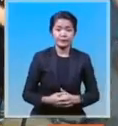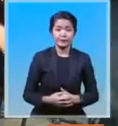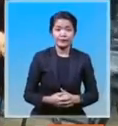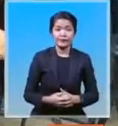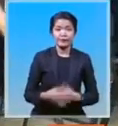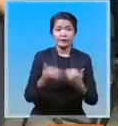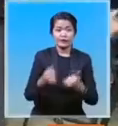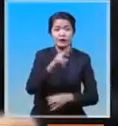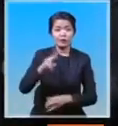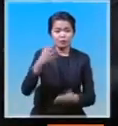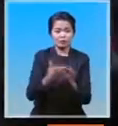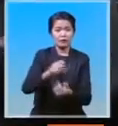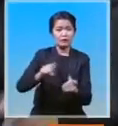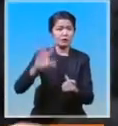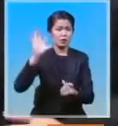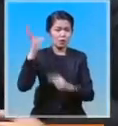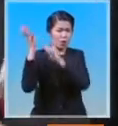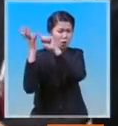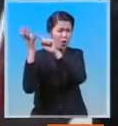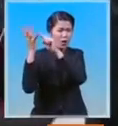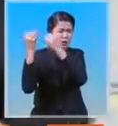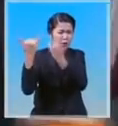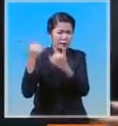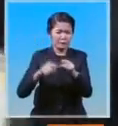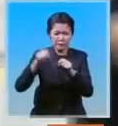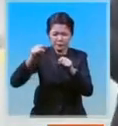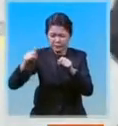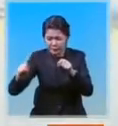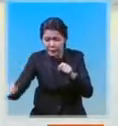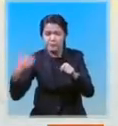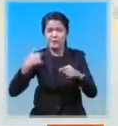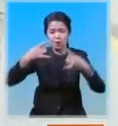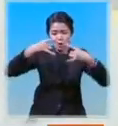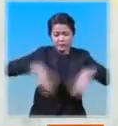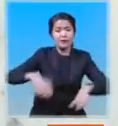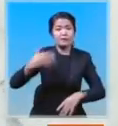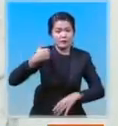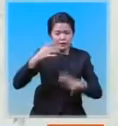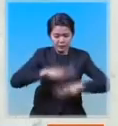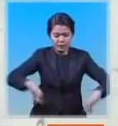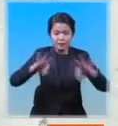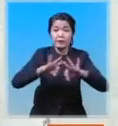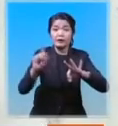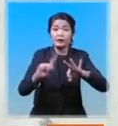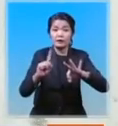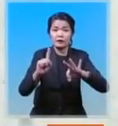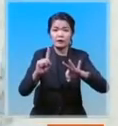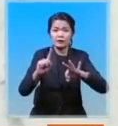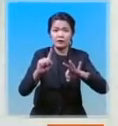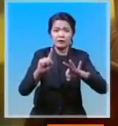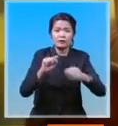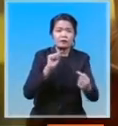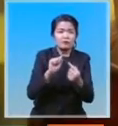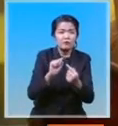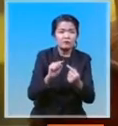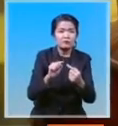วงที่ระบบเศรษฐกิจโลกกำลังเข้าสู่ช่วงของการชะลอตัวและมีความเสี่ยงมากขึ้นก็จำเป็นต้องพึ่งพาความสำคัญอย่างยิ่งต่อ